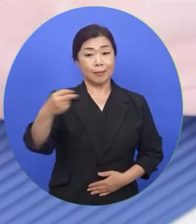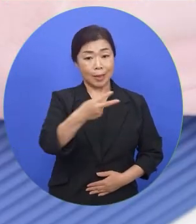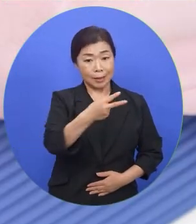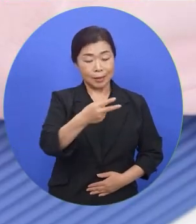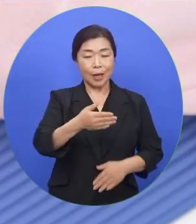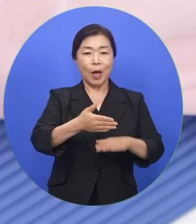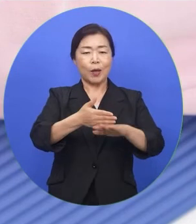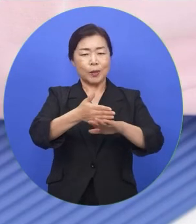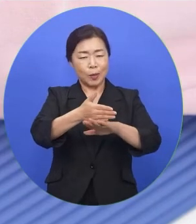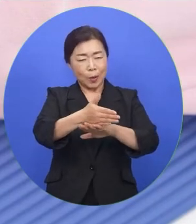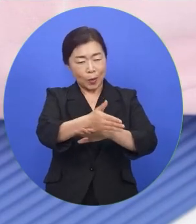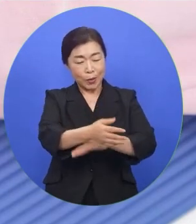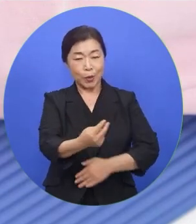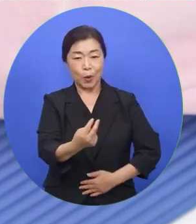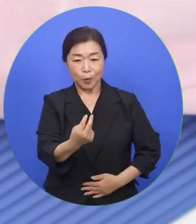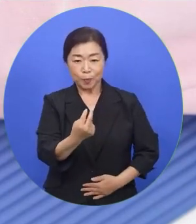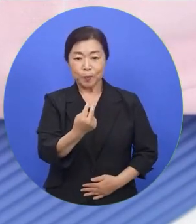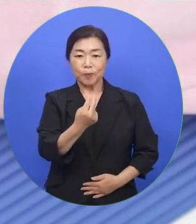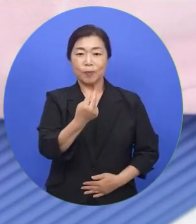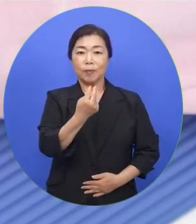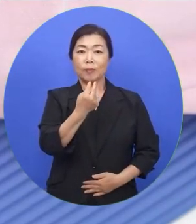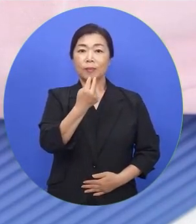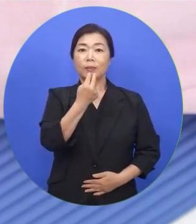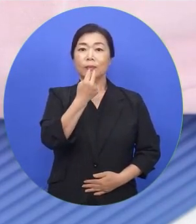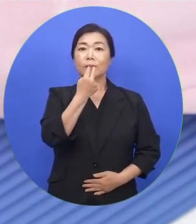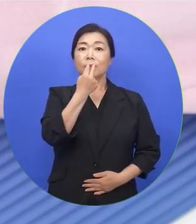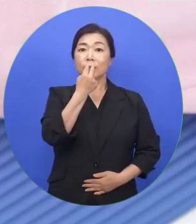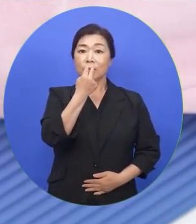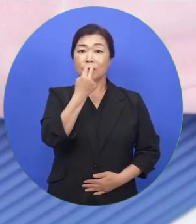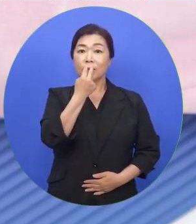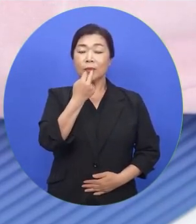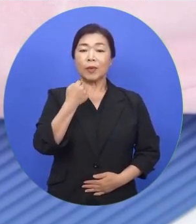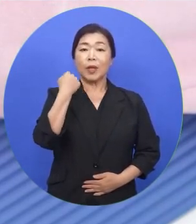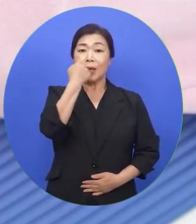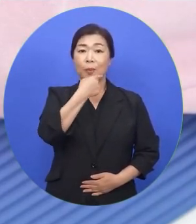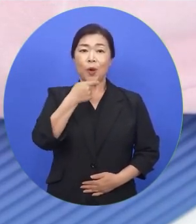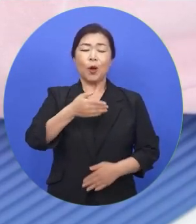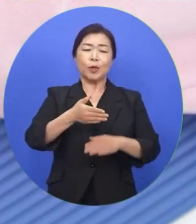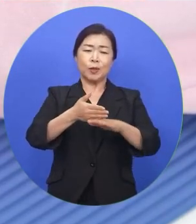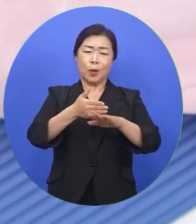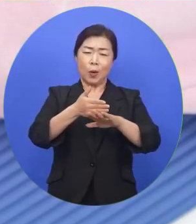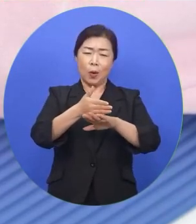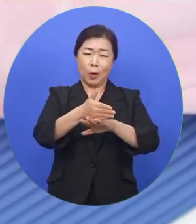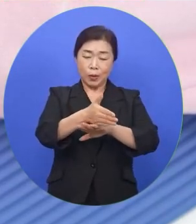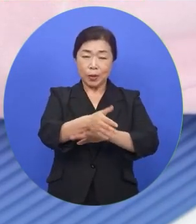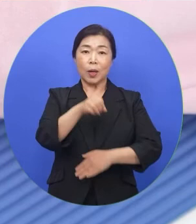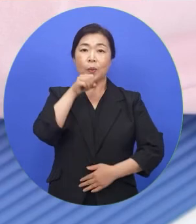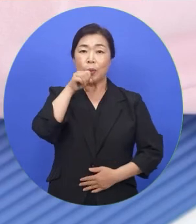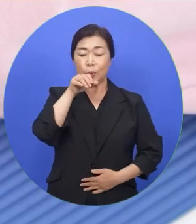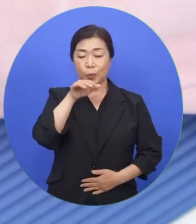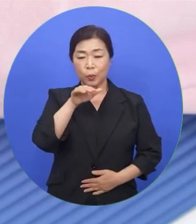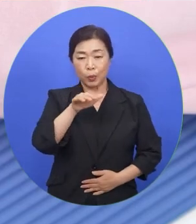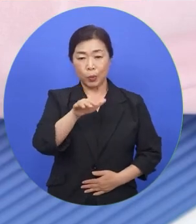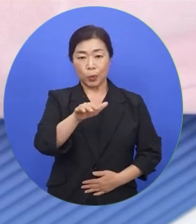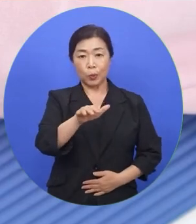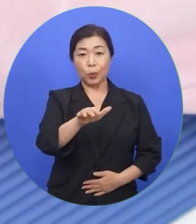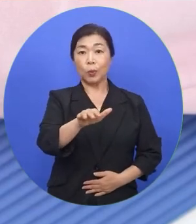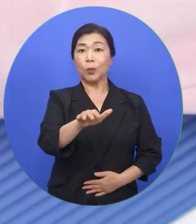다시 천천히 코로 숨을 들이쉬고 천천히 입으로 숨을